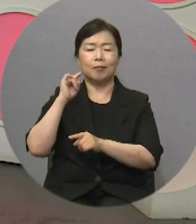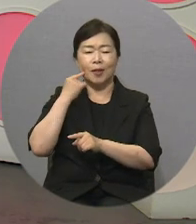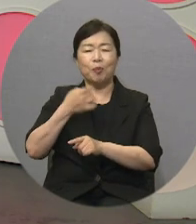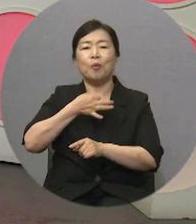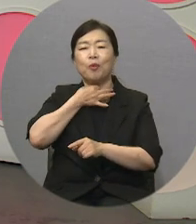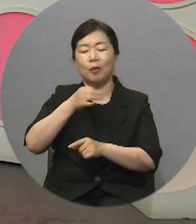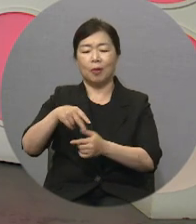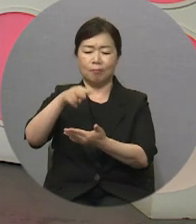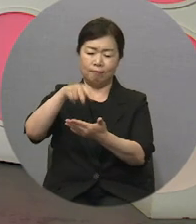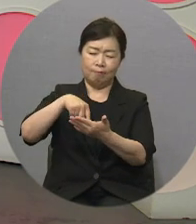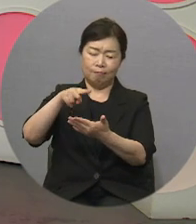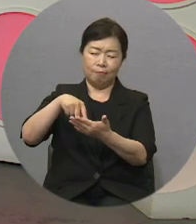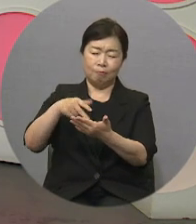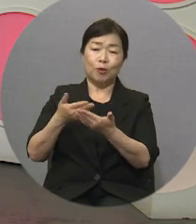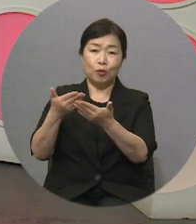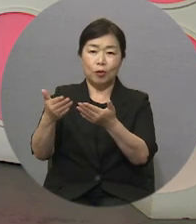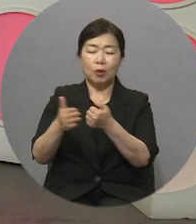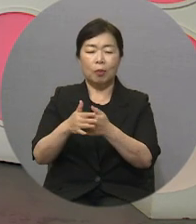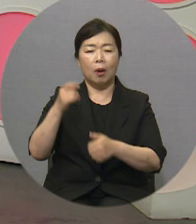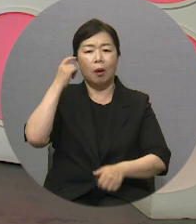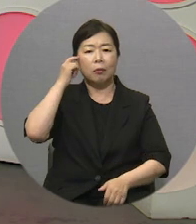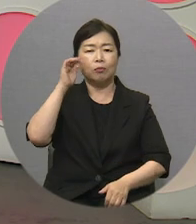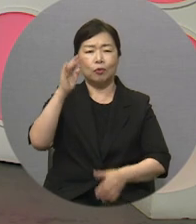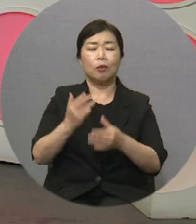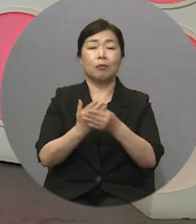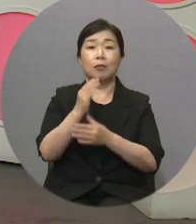이게 추억이 되겠어요. 네.